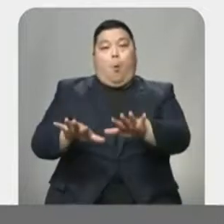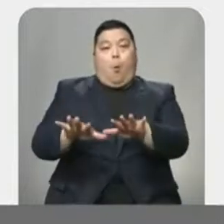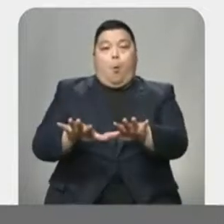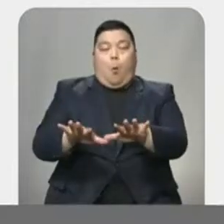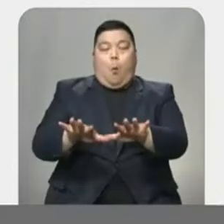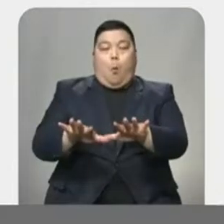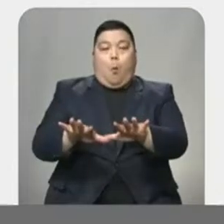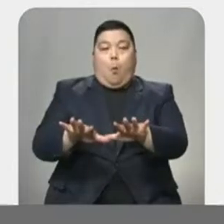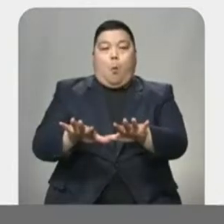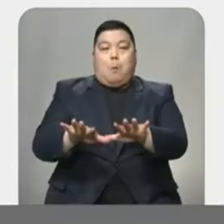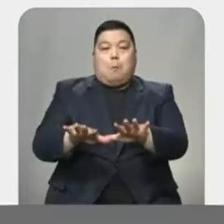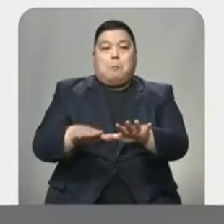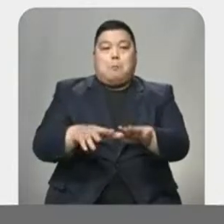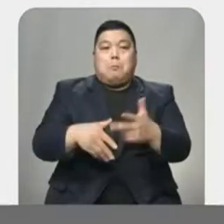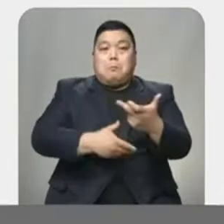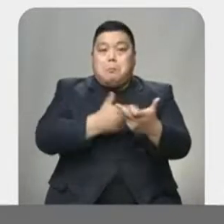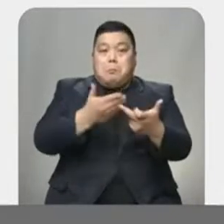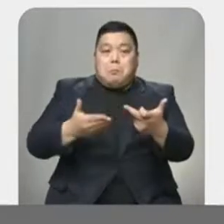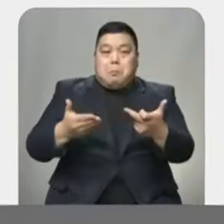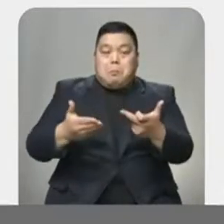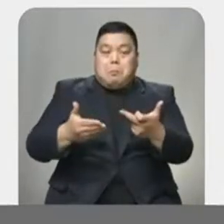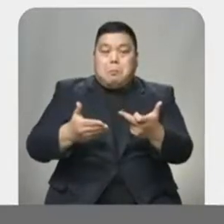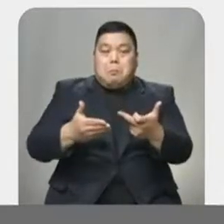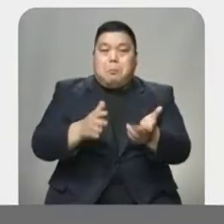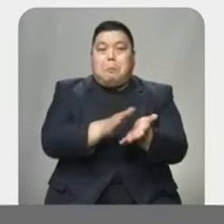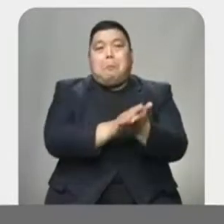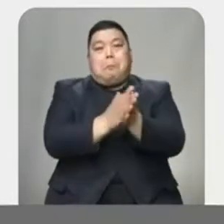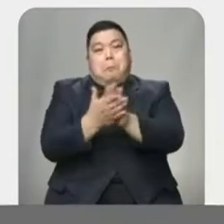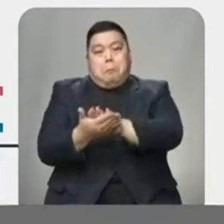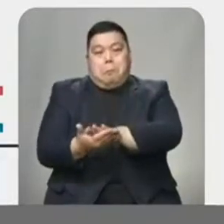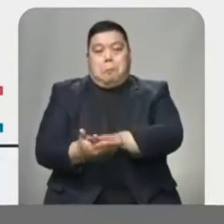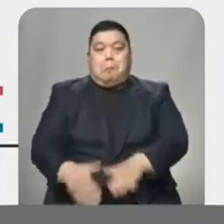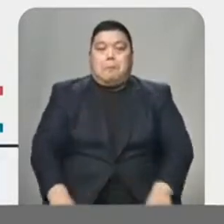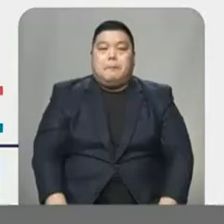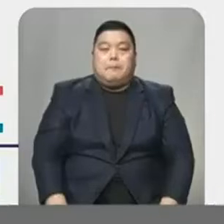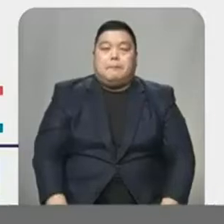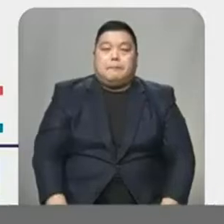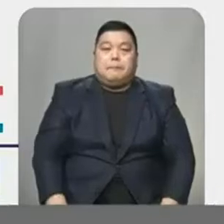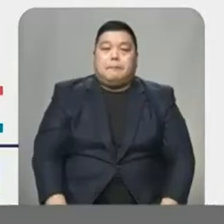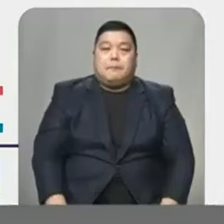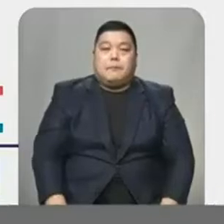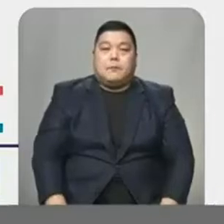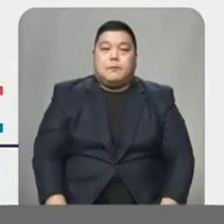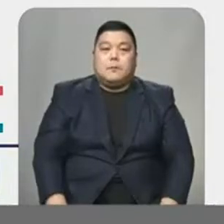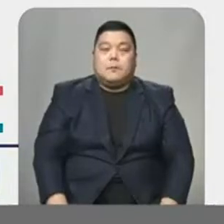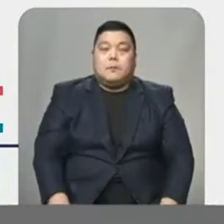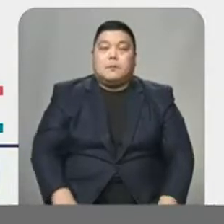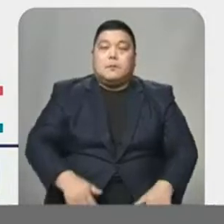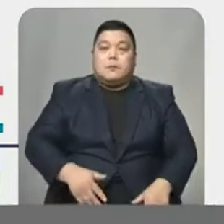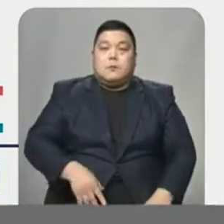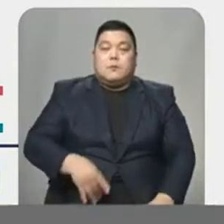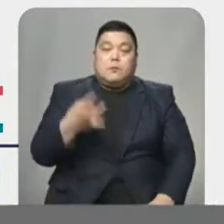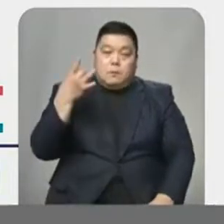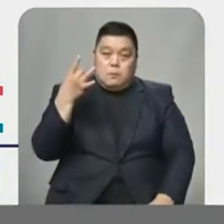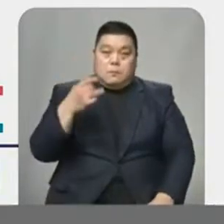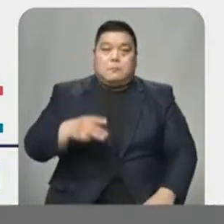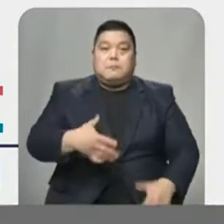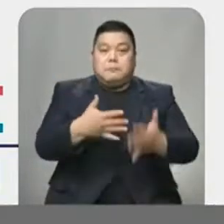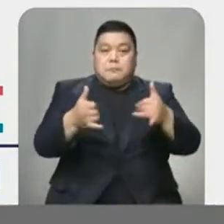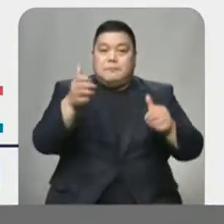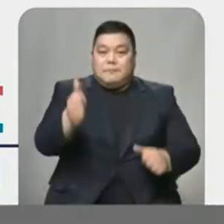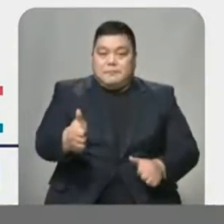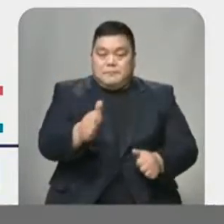뒤 강원도에 표심은 일제히 보수로 돌아섰습니다 특히 기존의 민주당의 지지 기반으로 여겨진